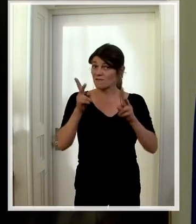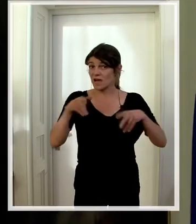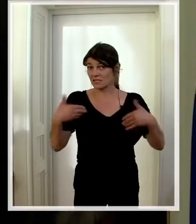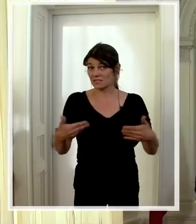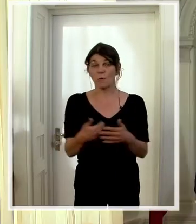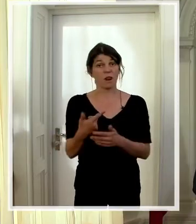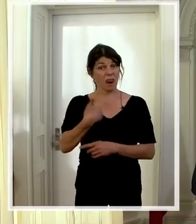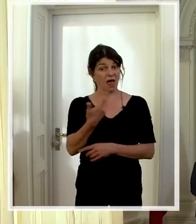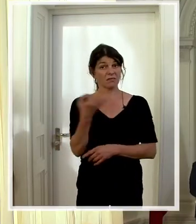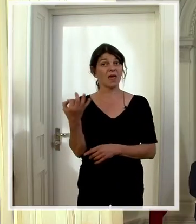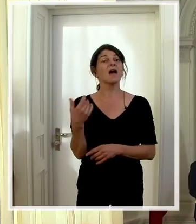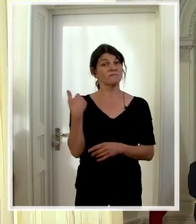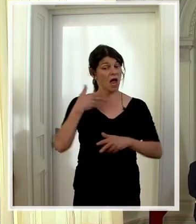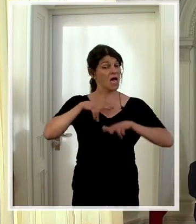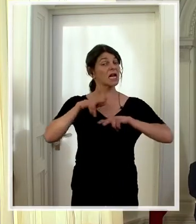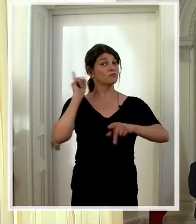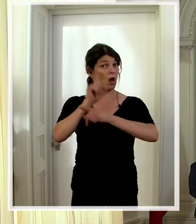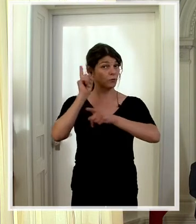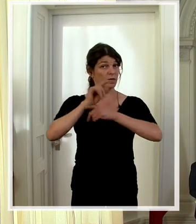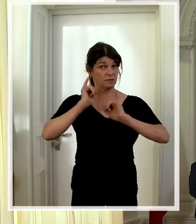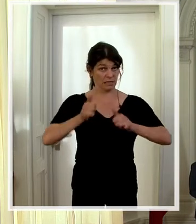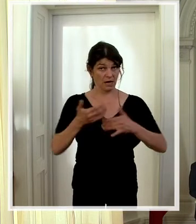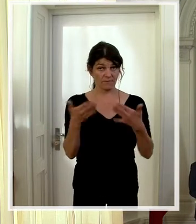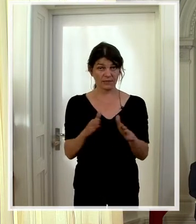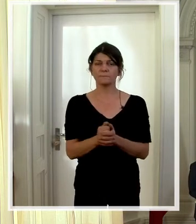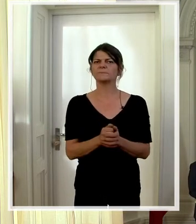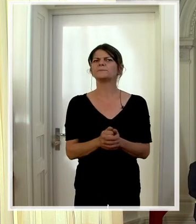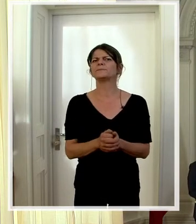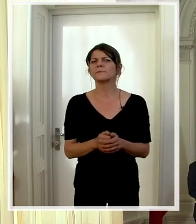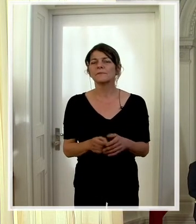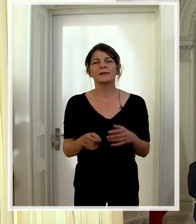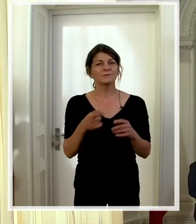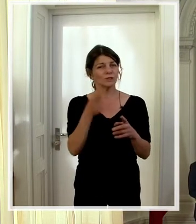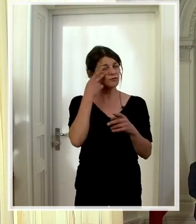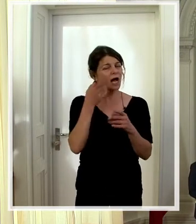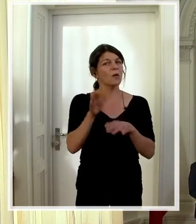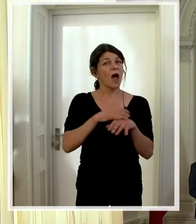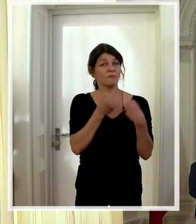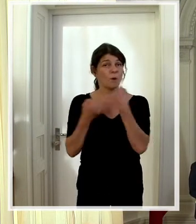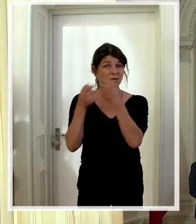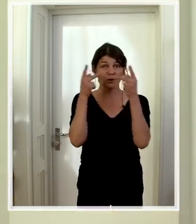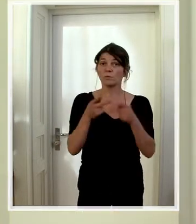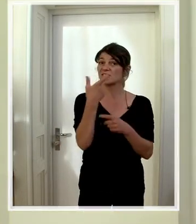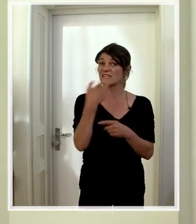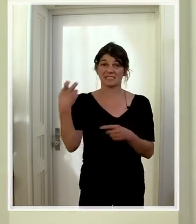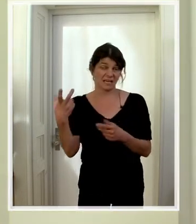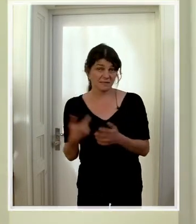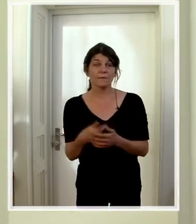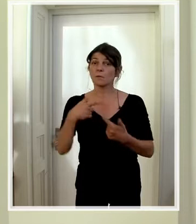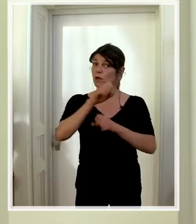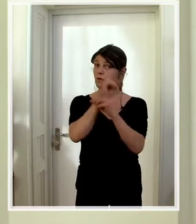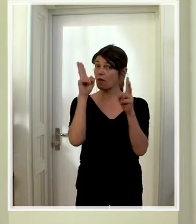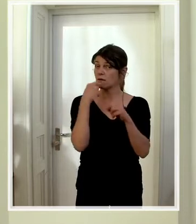der Landtag hat der Regierung einige Aufträge erteilt im Mobilitätskonzept 2030. Aber man muss natürlich auch klar